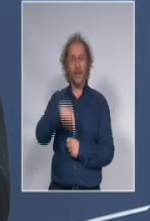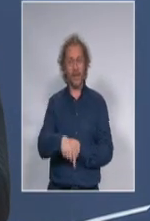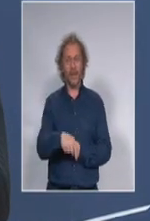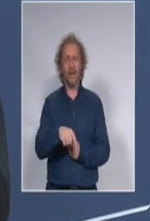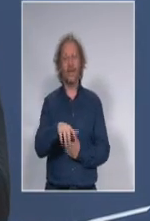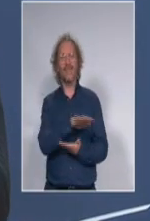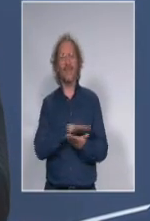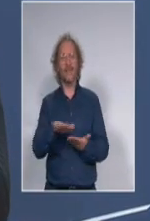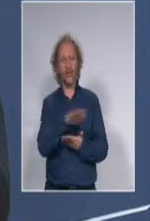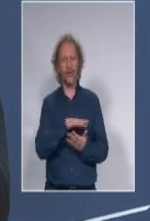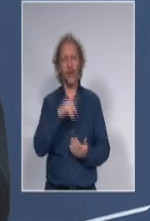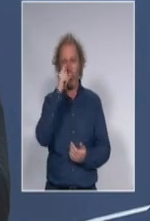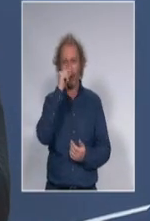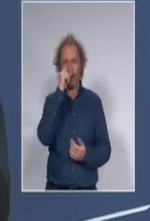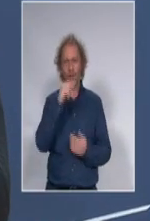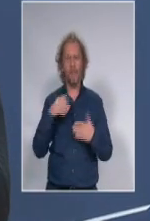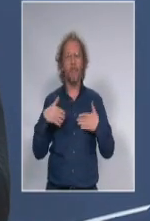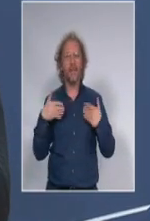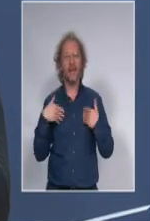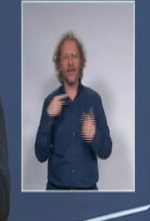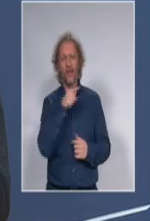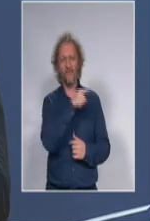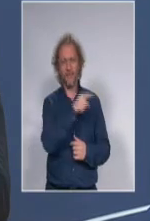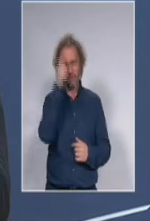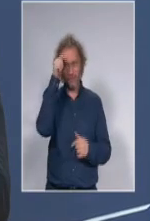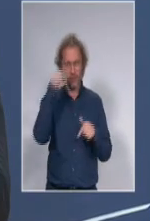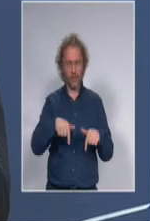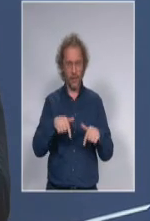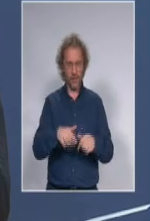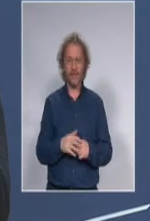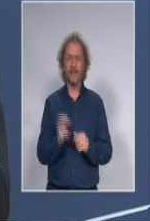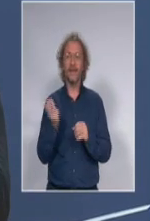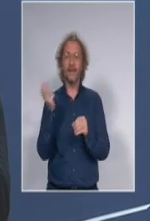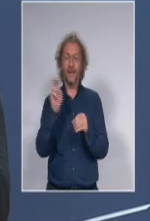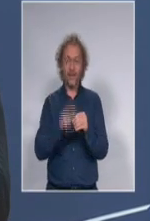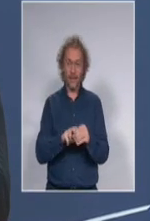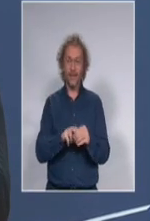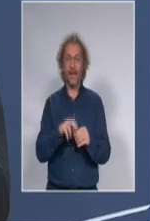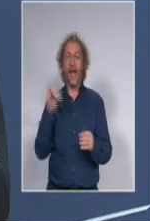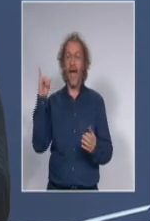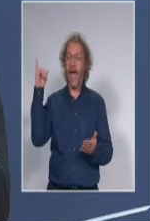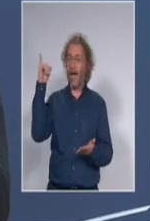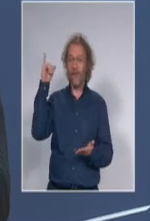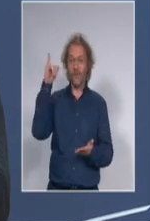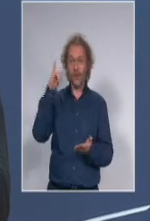seli su u avion, pun avion, samo je red ispred bio ispražnjen.